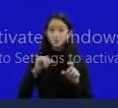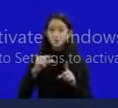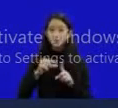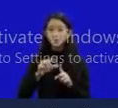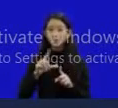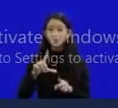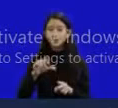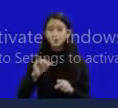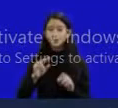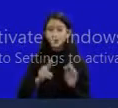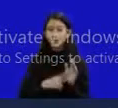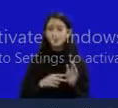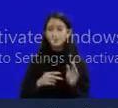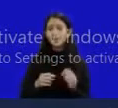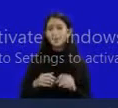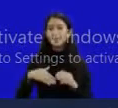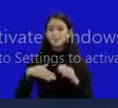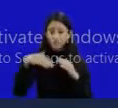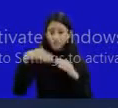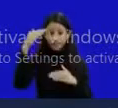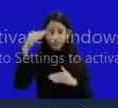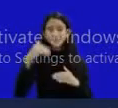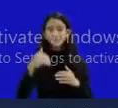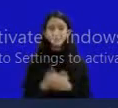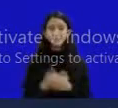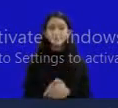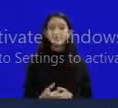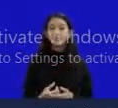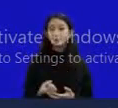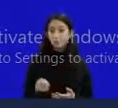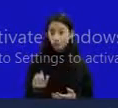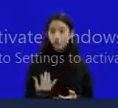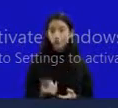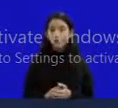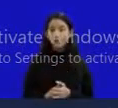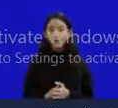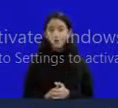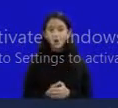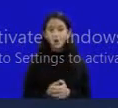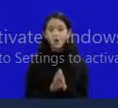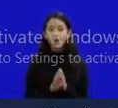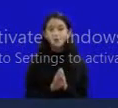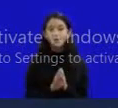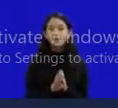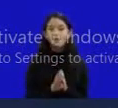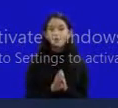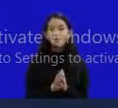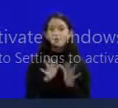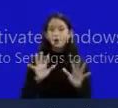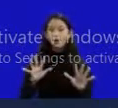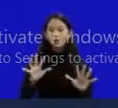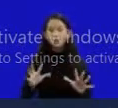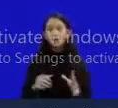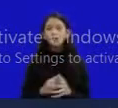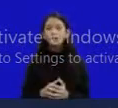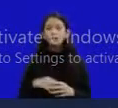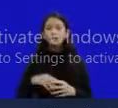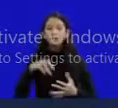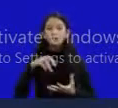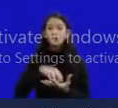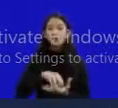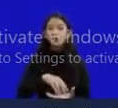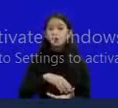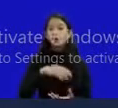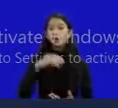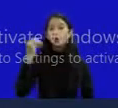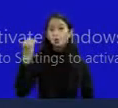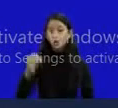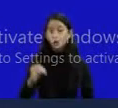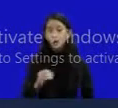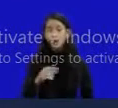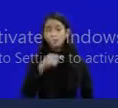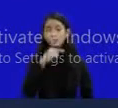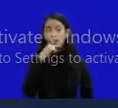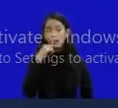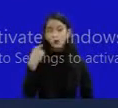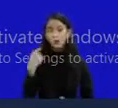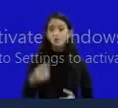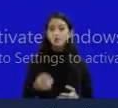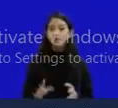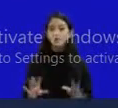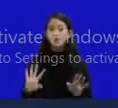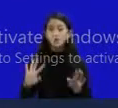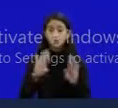sekedar pemotretan situasi pada saat ini dan banyak juga di sono orange dan merah walaupun tidak diperkenalkan